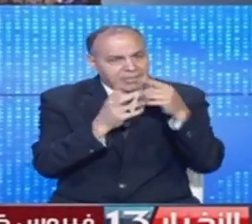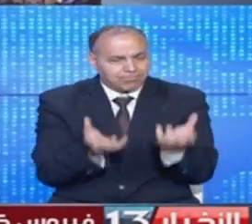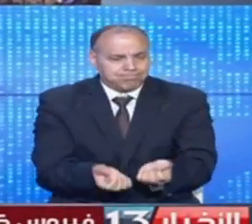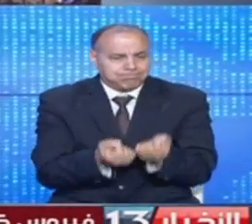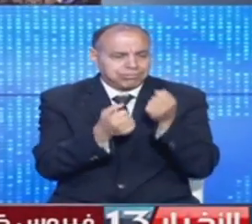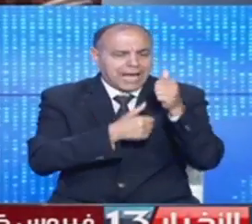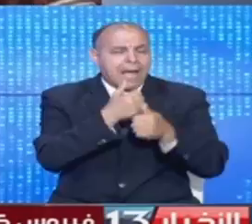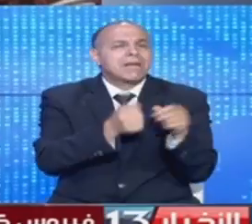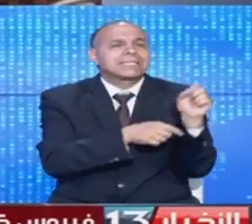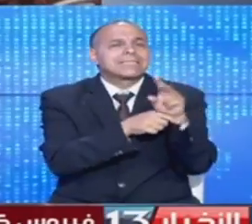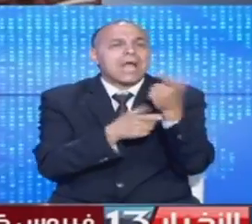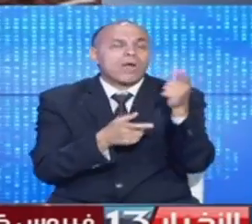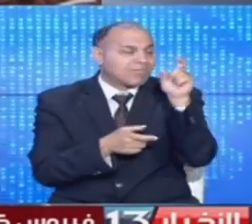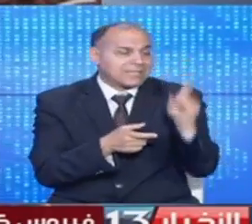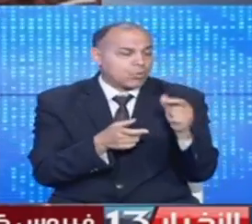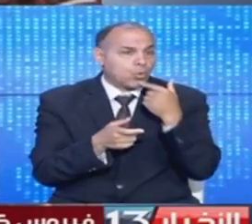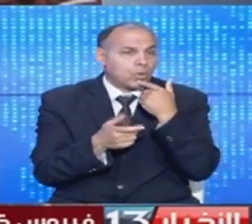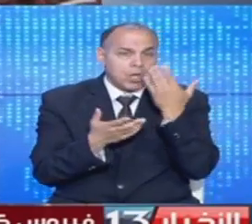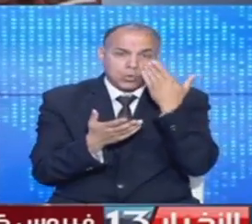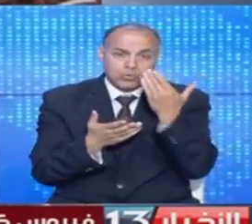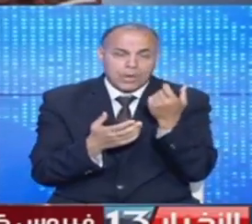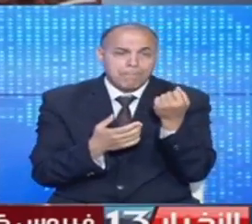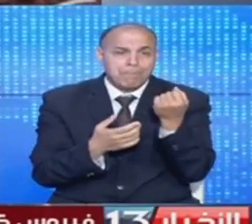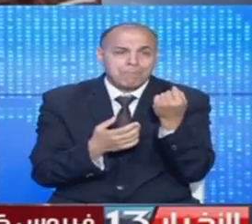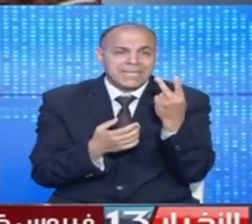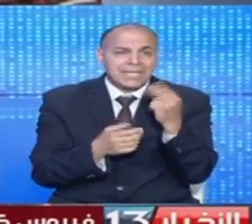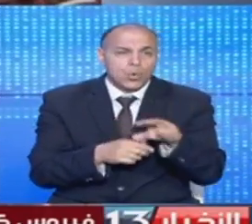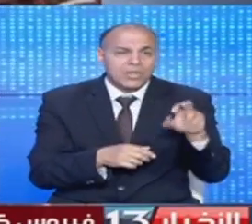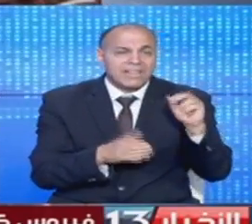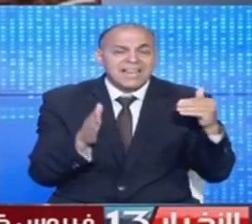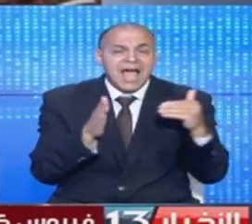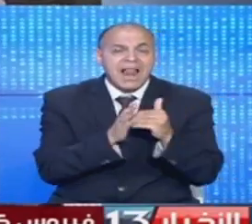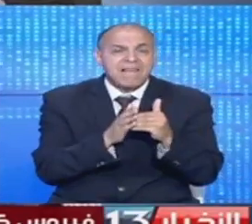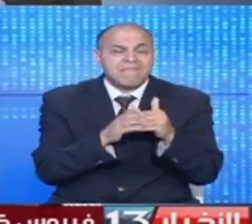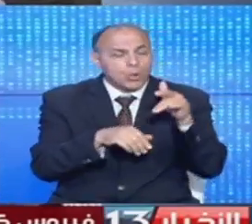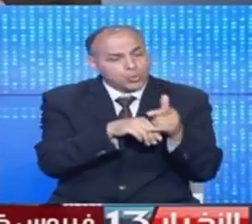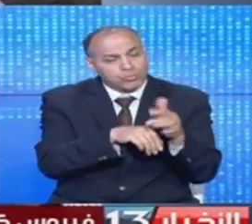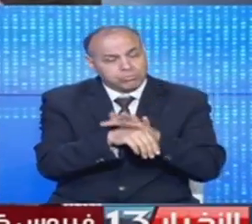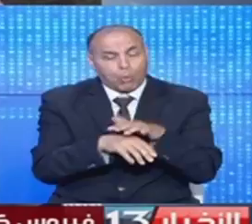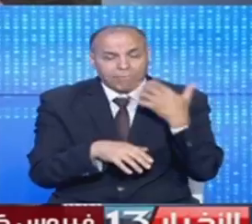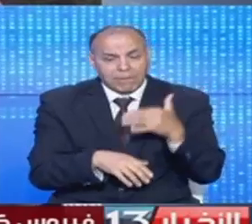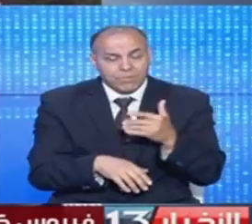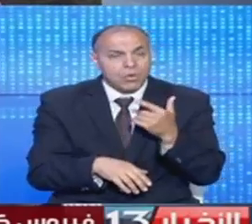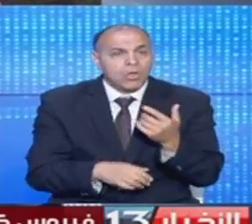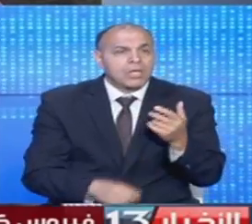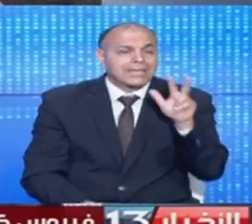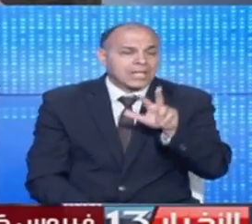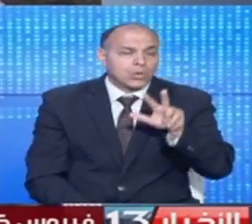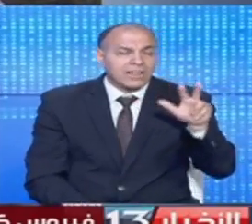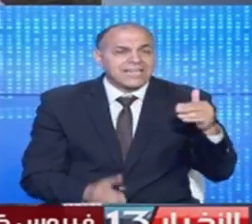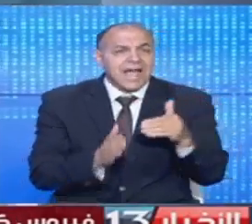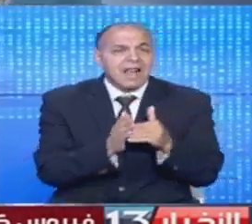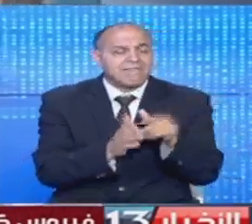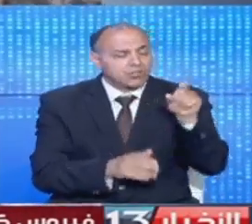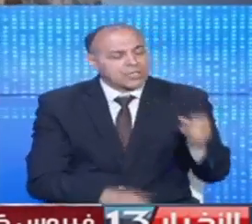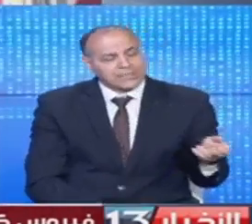إنقاذ الموسم السياحي بالبلاد التي سجلت نحو 230 ألف إصابة بالفيروس و33 ألف